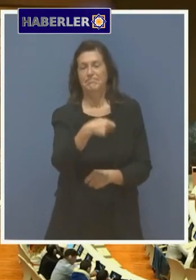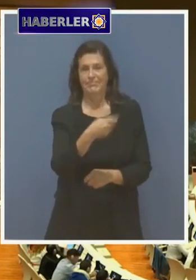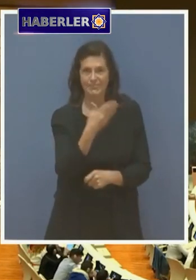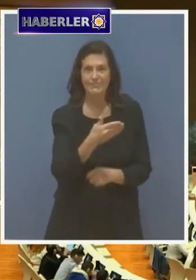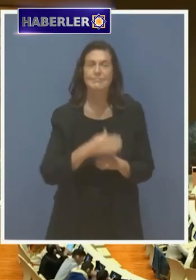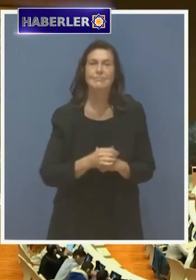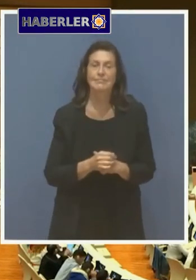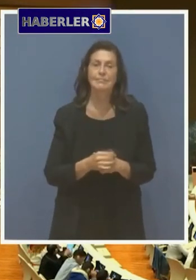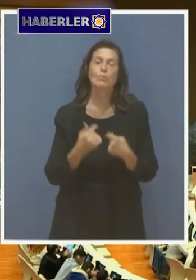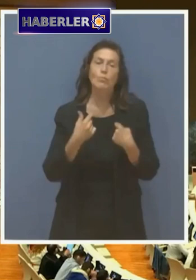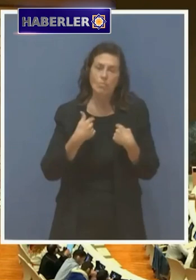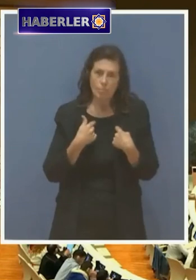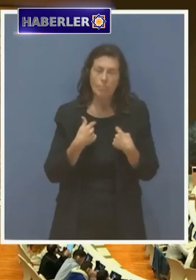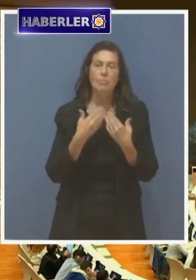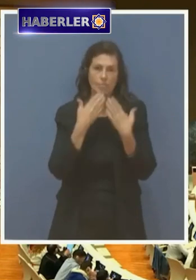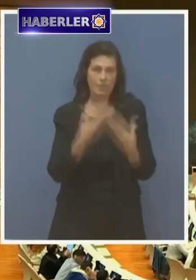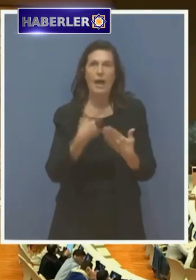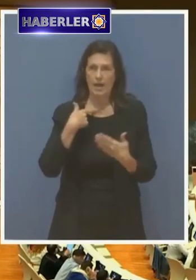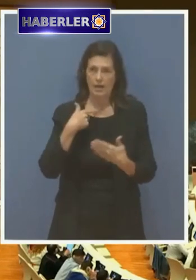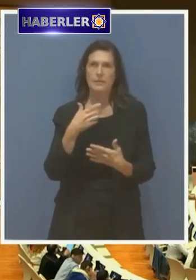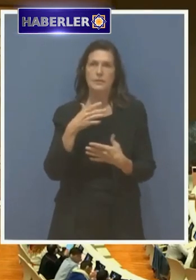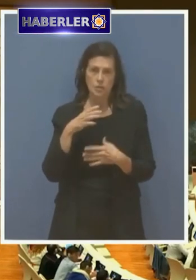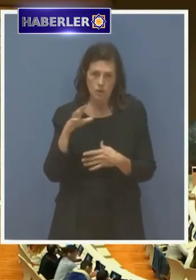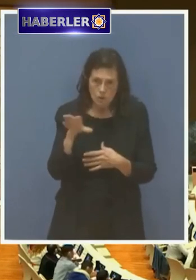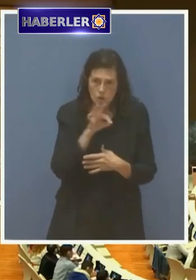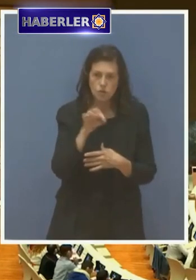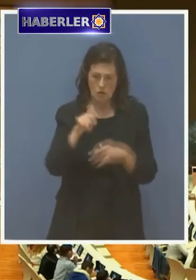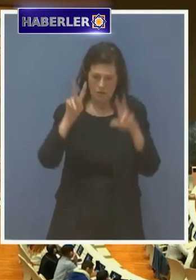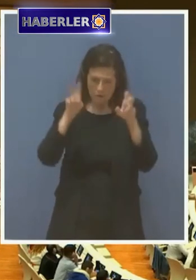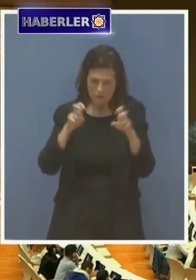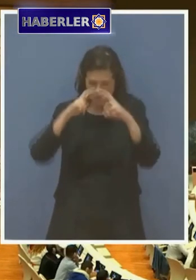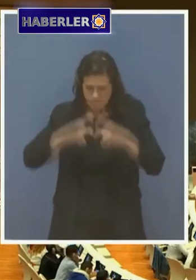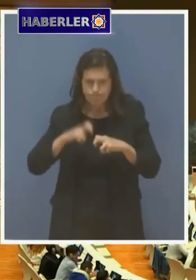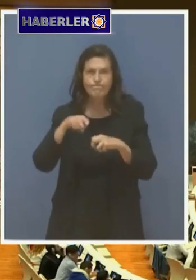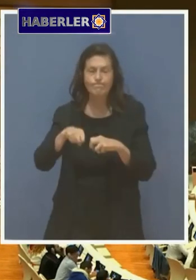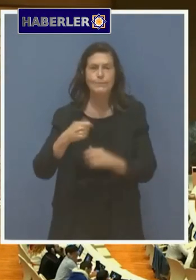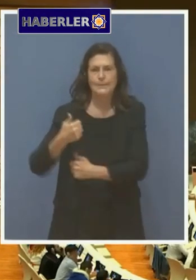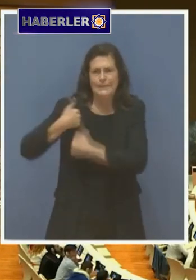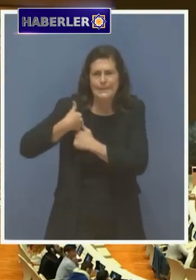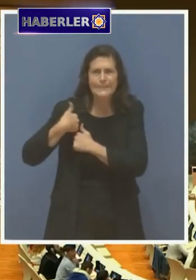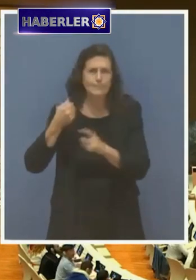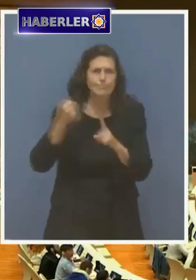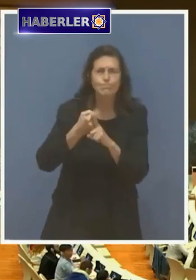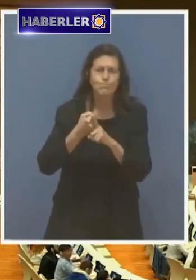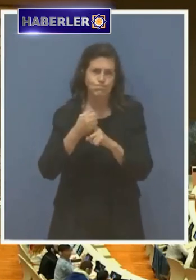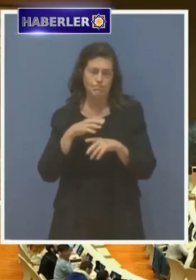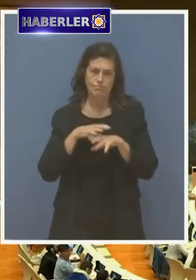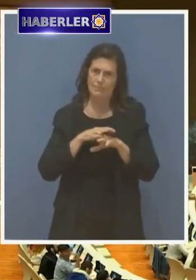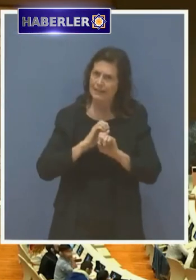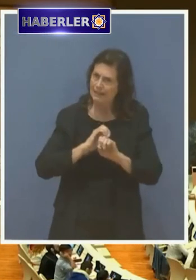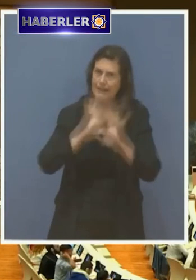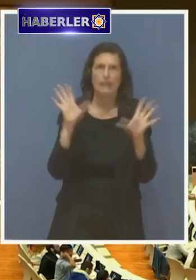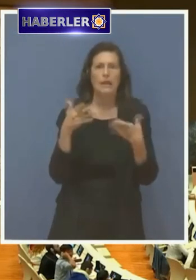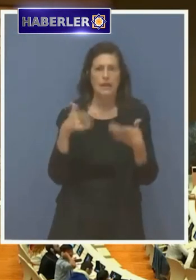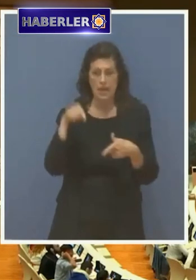tarafından 1922'de kabul edilen en eski pasaportlardan biridir ve bu aynı zamanda Batı Ermenistan'ın